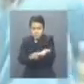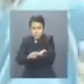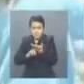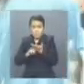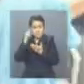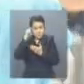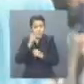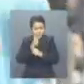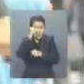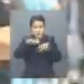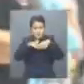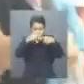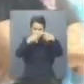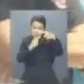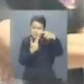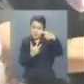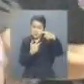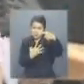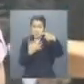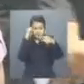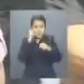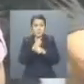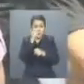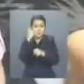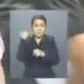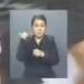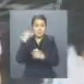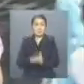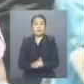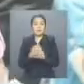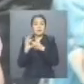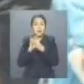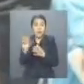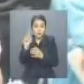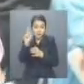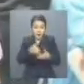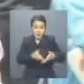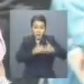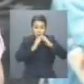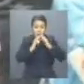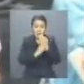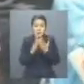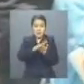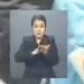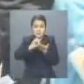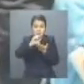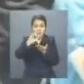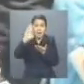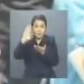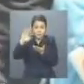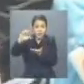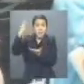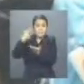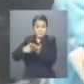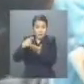ำเนินการอย่างเป็นรูปธรรมได้ในทันทีนะคะโดยเฉพาะในเรื่องของการจัดตั้งสถาบันกองทุนประกันความเสี่ยงให้กับลูกจ้างก